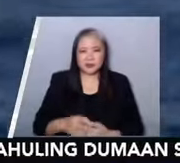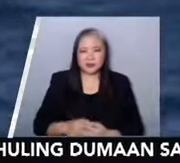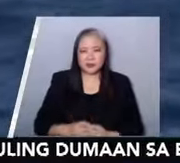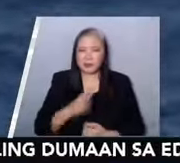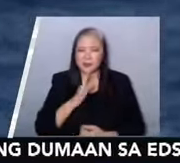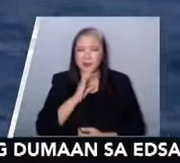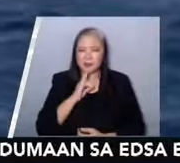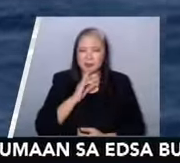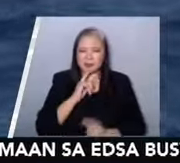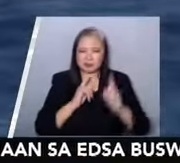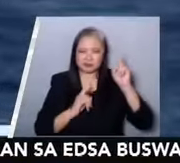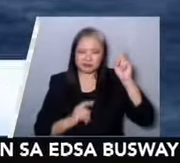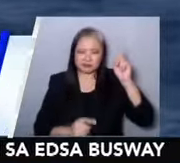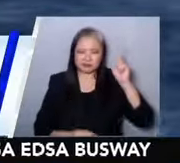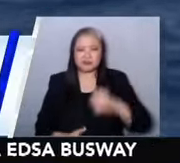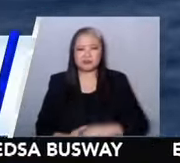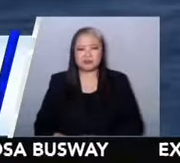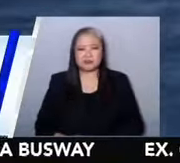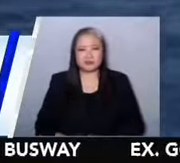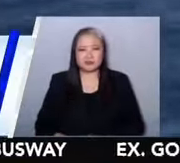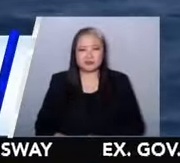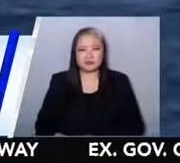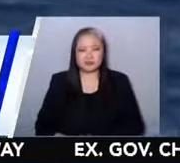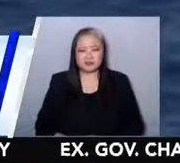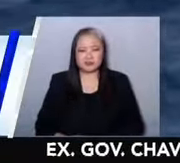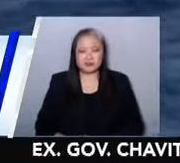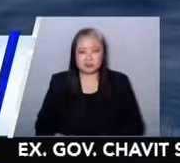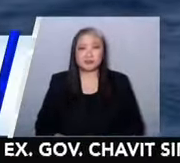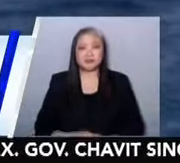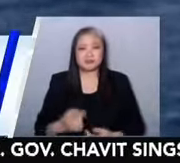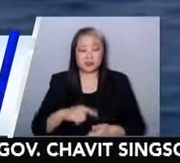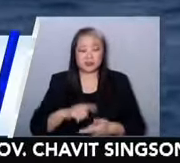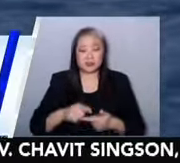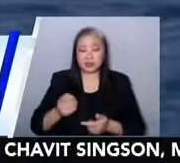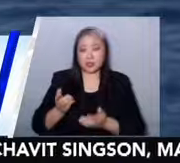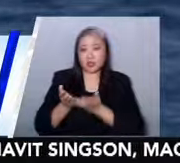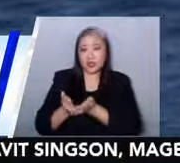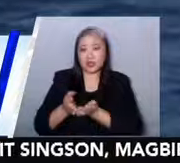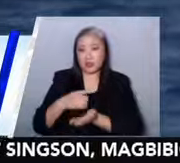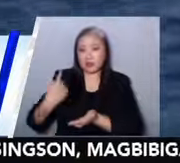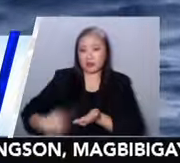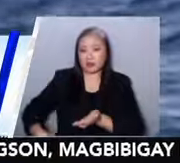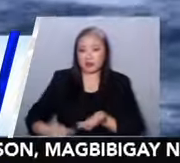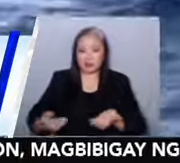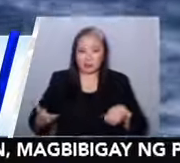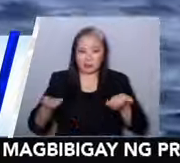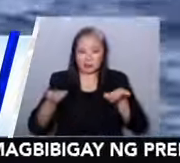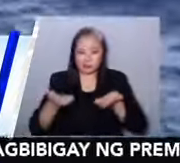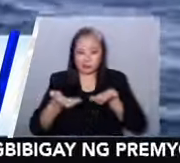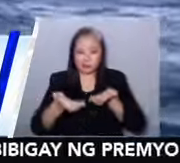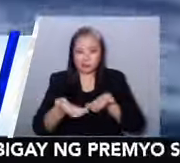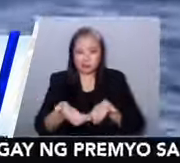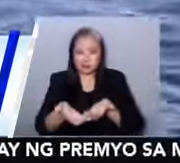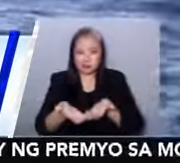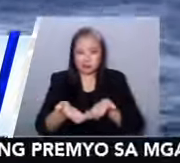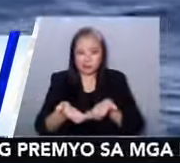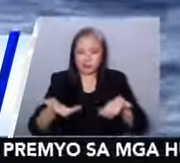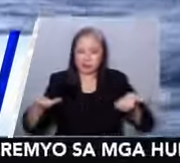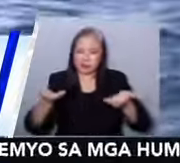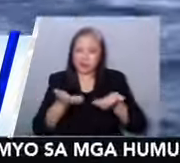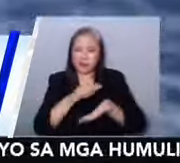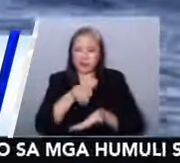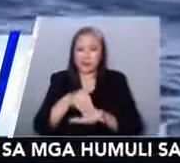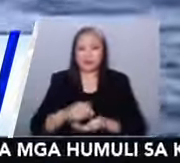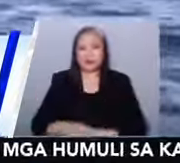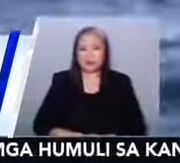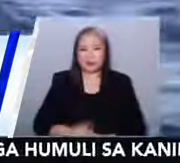Sea. Pinagitnaan pa ng dalawang dambuhal ang barko ng China Coast Guard ng mga mangingisdang Pilipino. Sa huli, nailagay naman ang